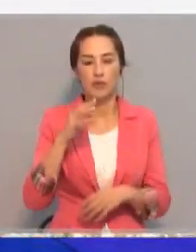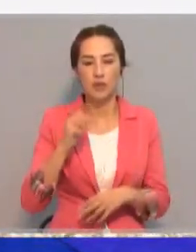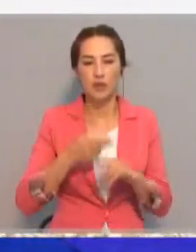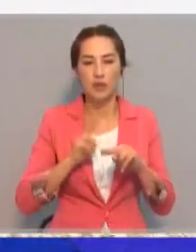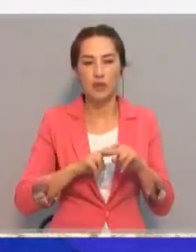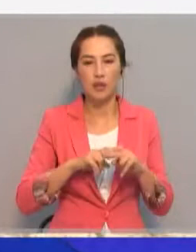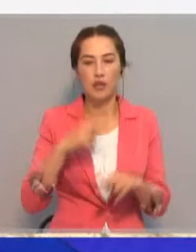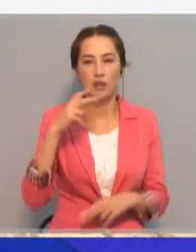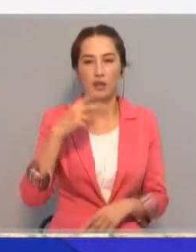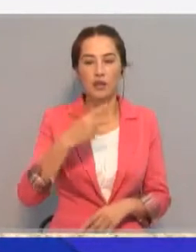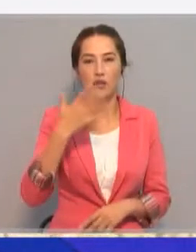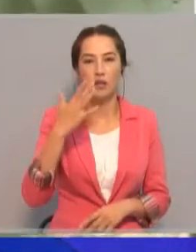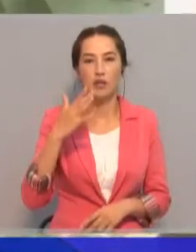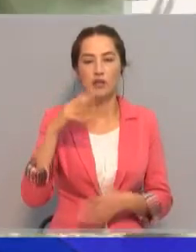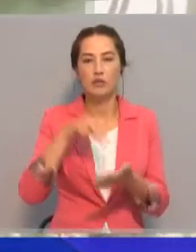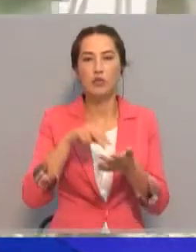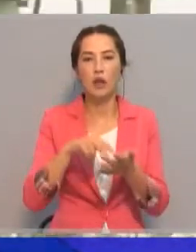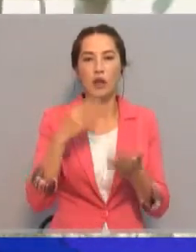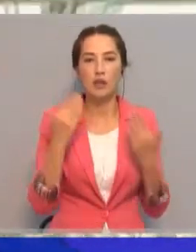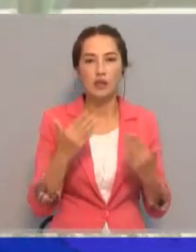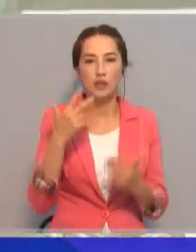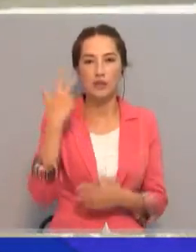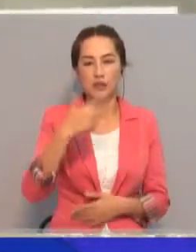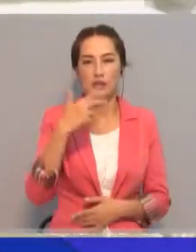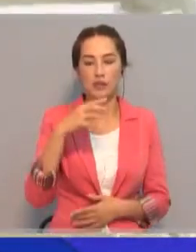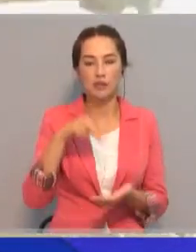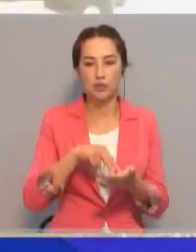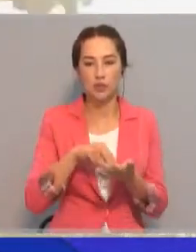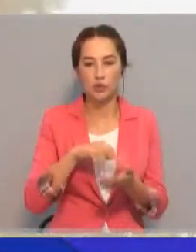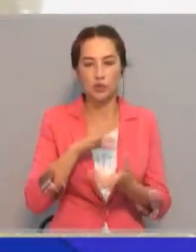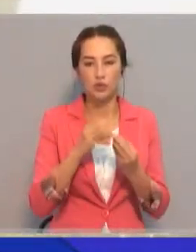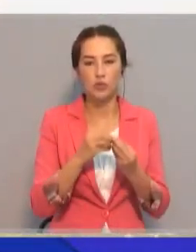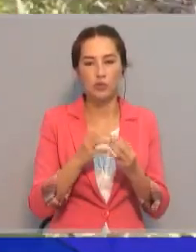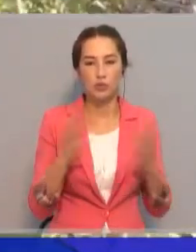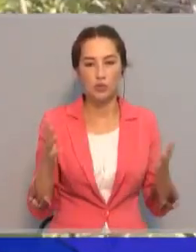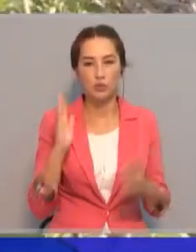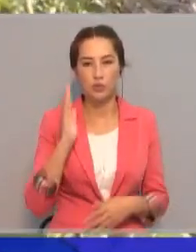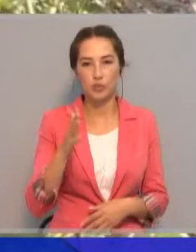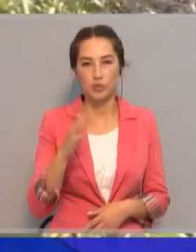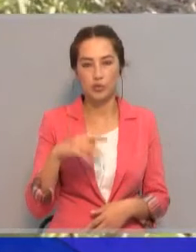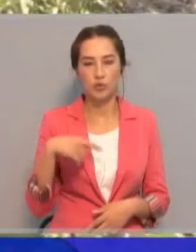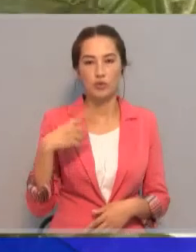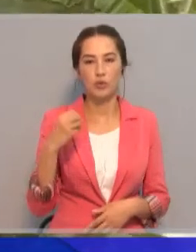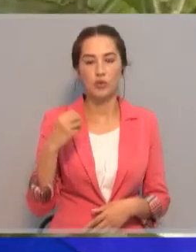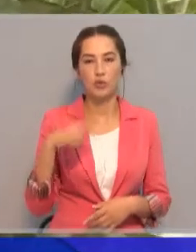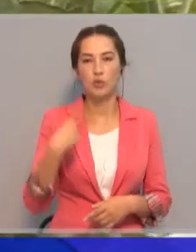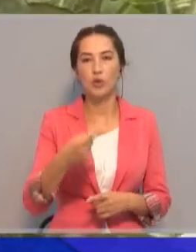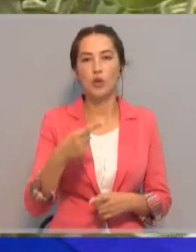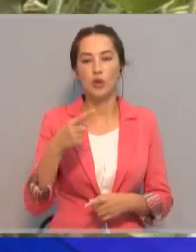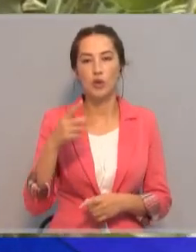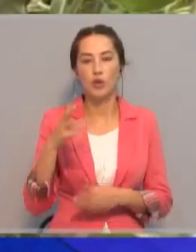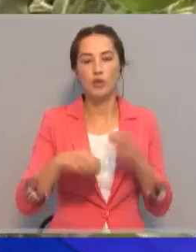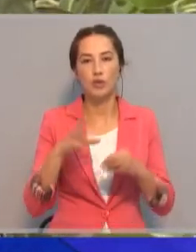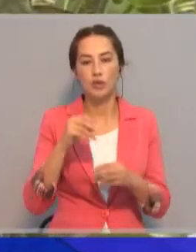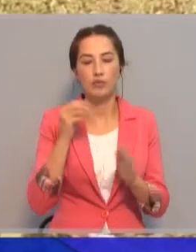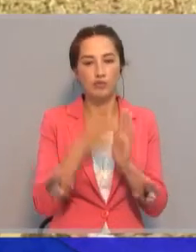көлемі 25 центнер құраса, бұл жылы 30 центнерден асыруды жоспарлап отыр. Ендігі шаруалар еңбегі шығынсыз